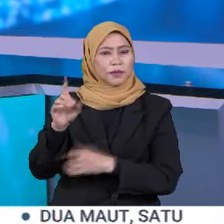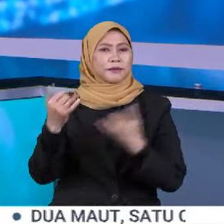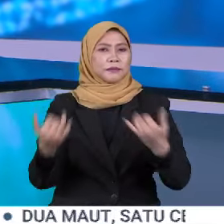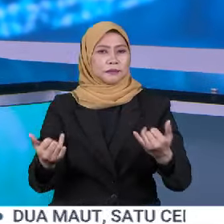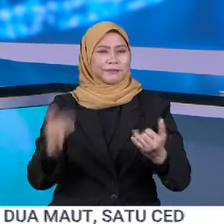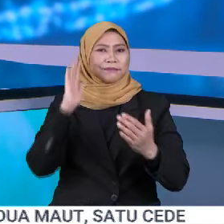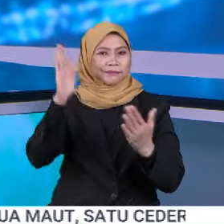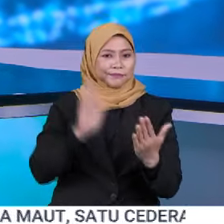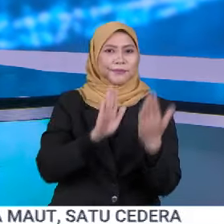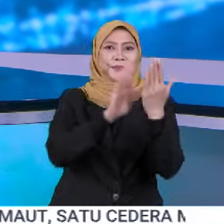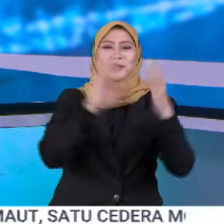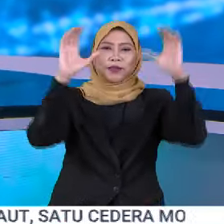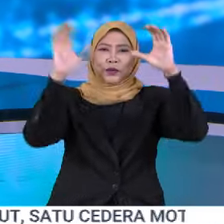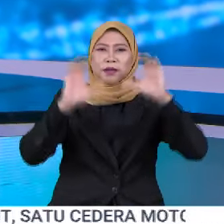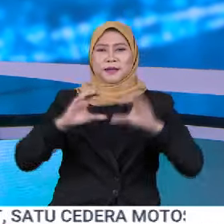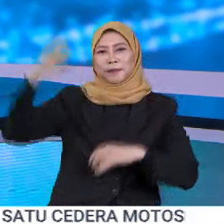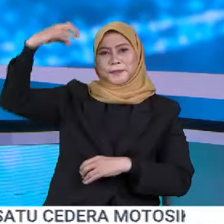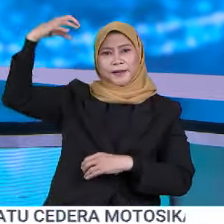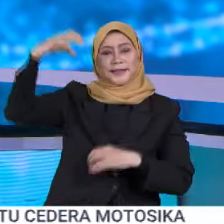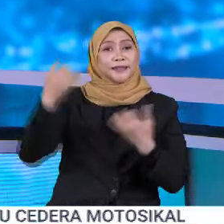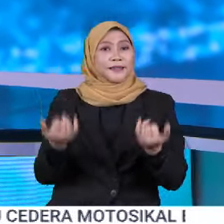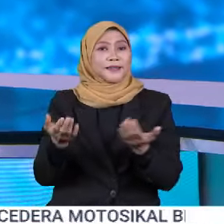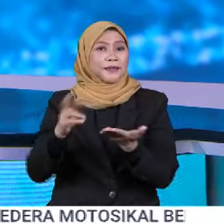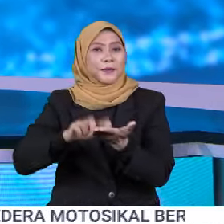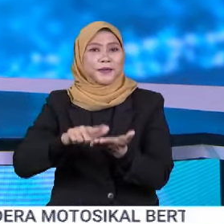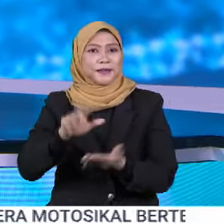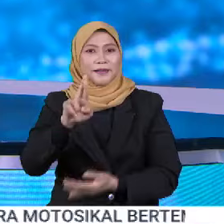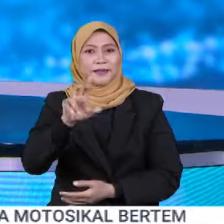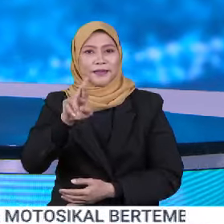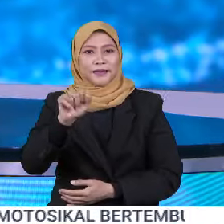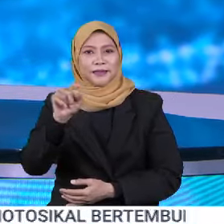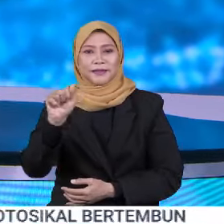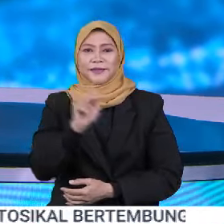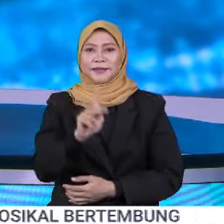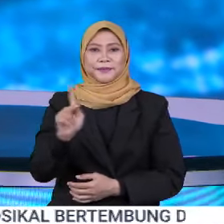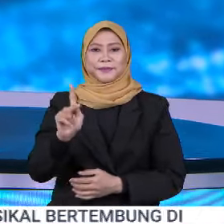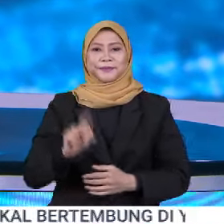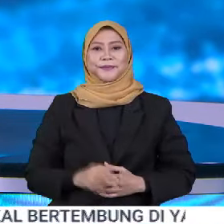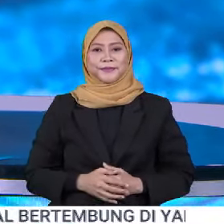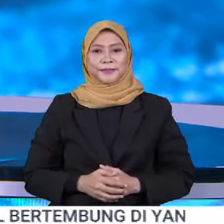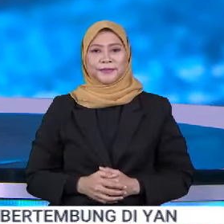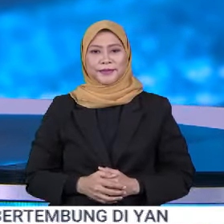El Nino jadi untuk itu kita terus saja bersama berita oleh di kota Kenapa